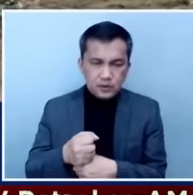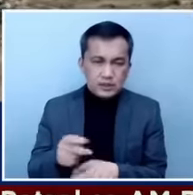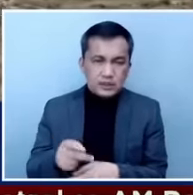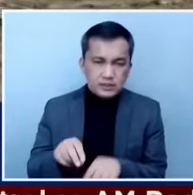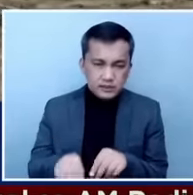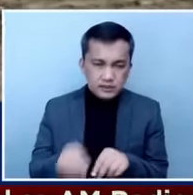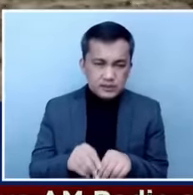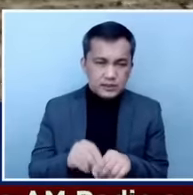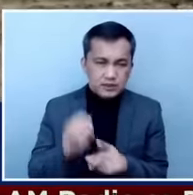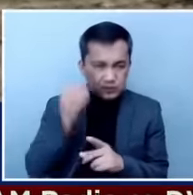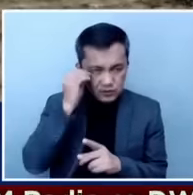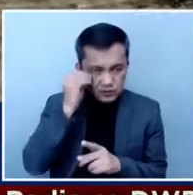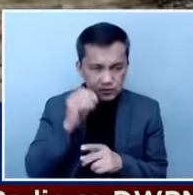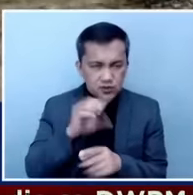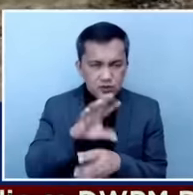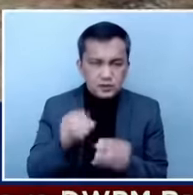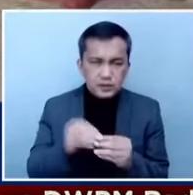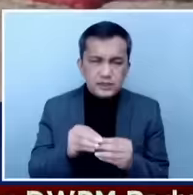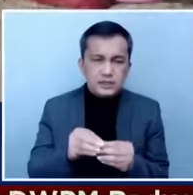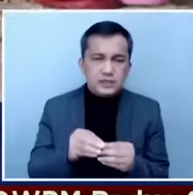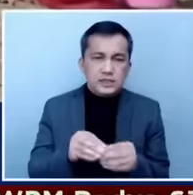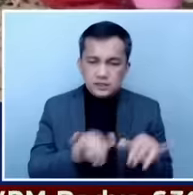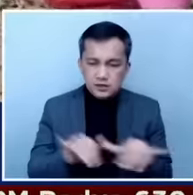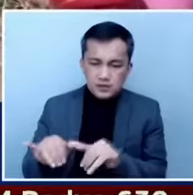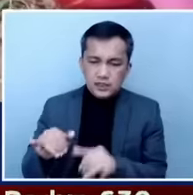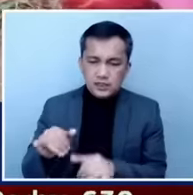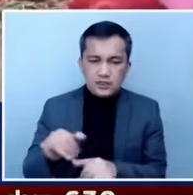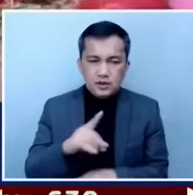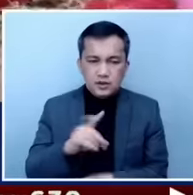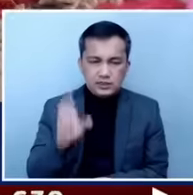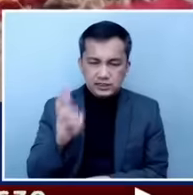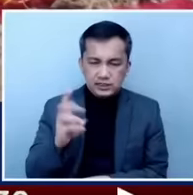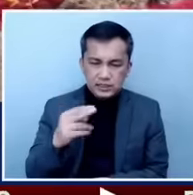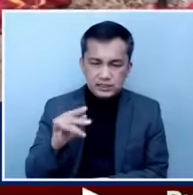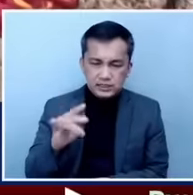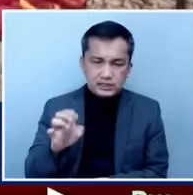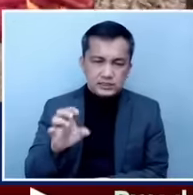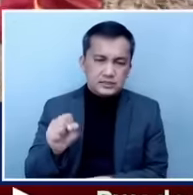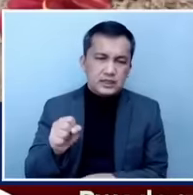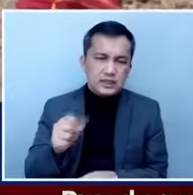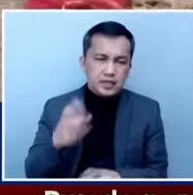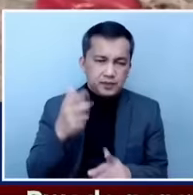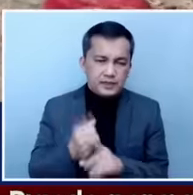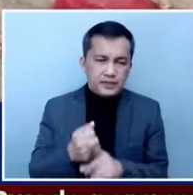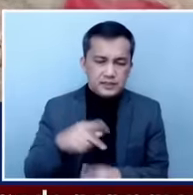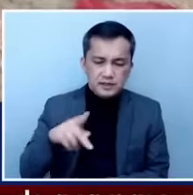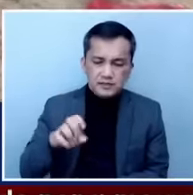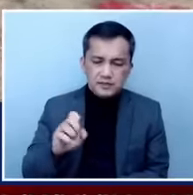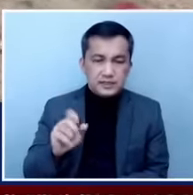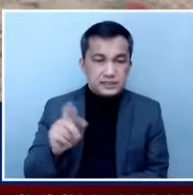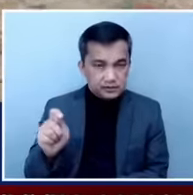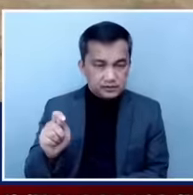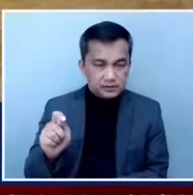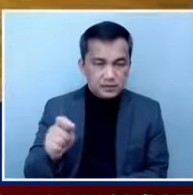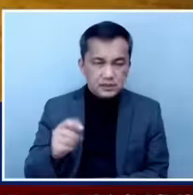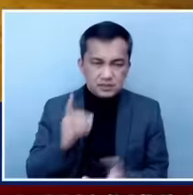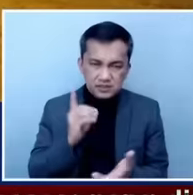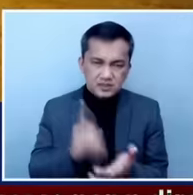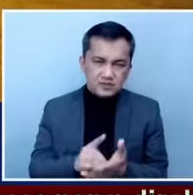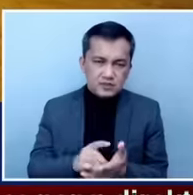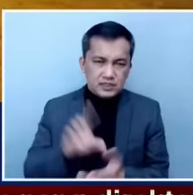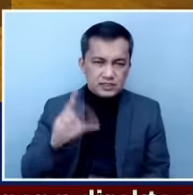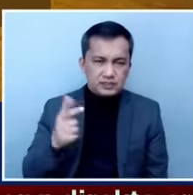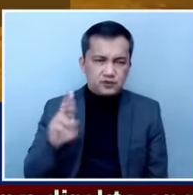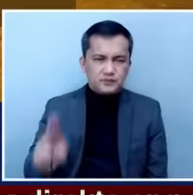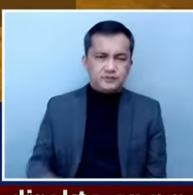kabuuang land area na 160 hectares ang apektado ng peste base sa datos ng lokal na pamahalaan. Yung aking